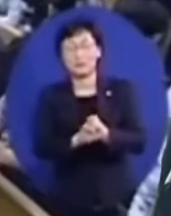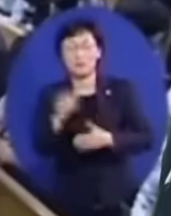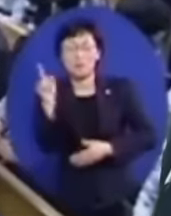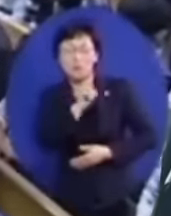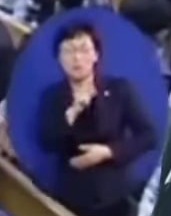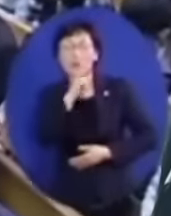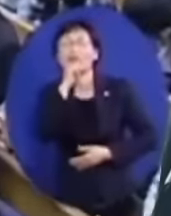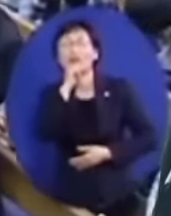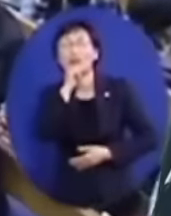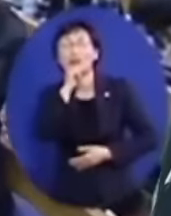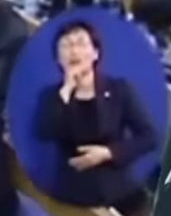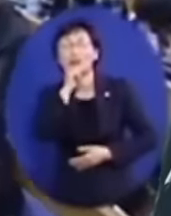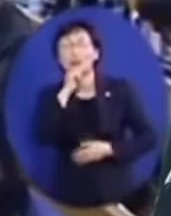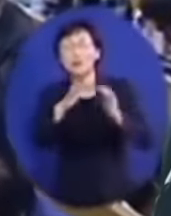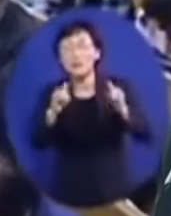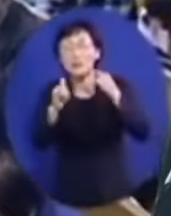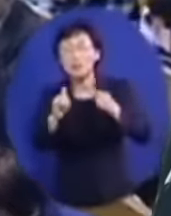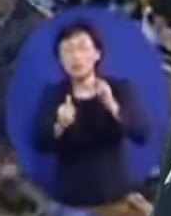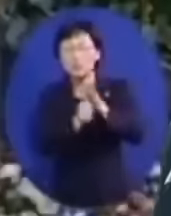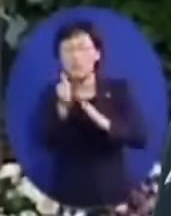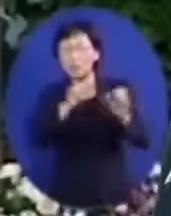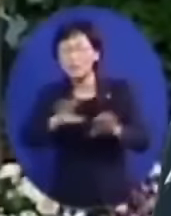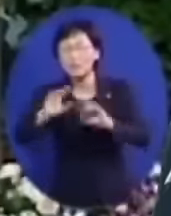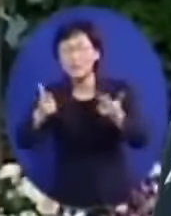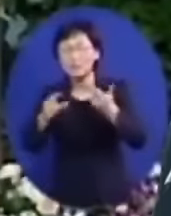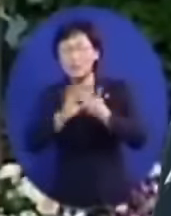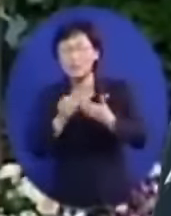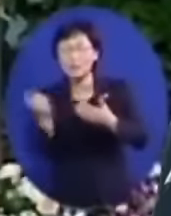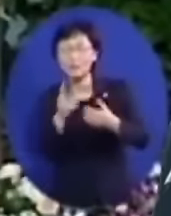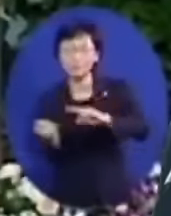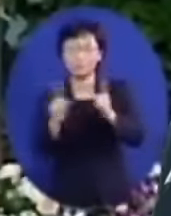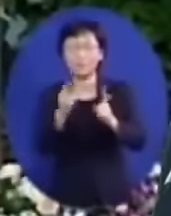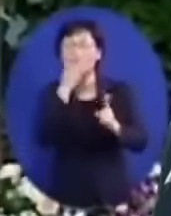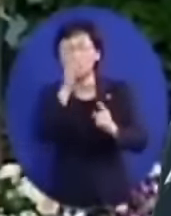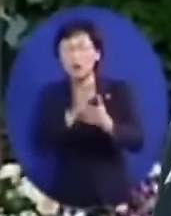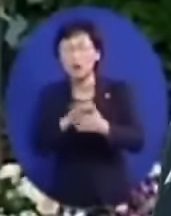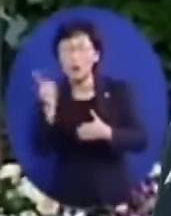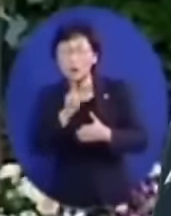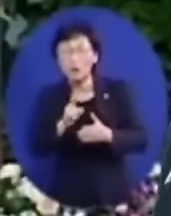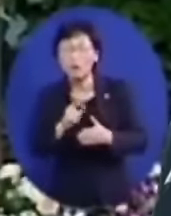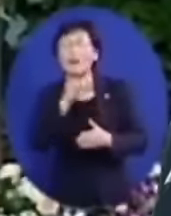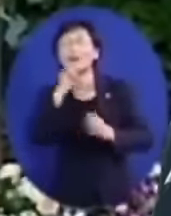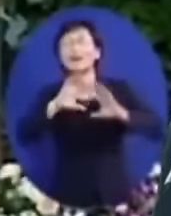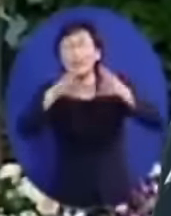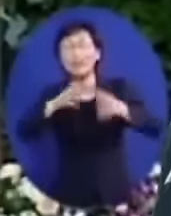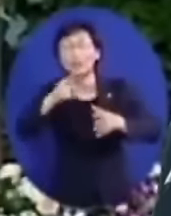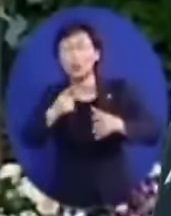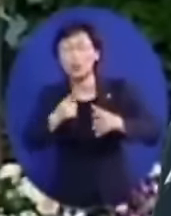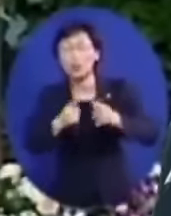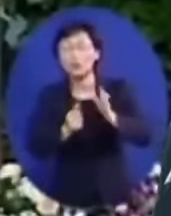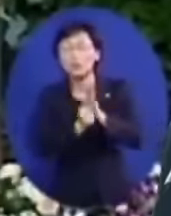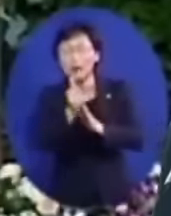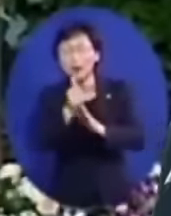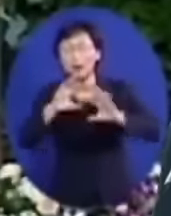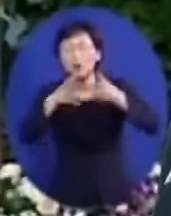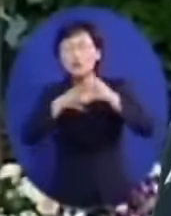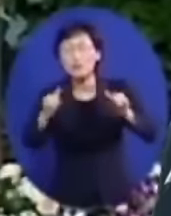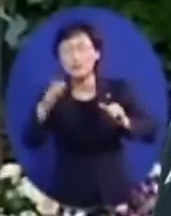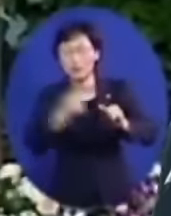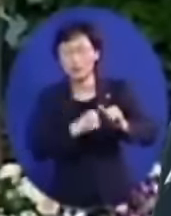어떠한 가난한 집안에도 희망을 버리지 않으면 다시 일어납니다. 어떠한 가난한 나라도 희망을 국민들이 갖고